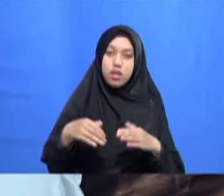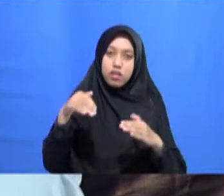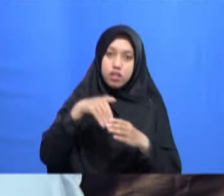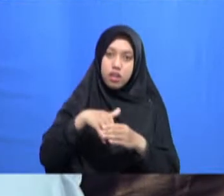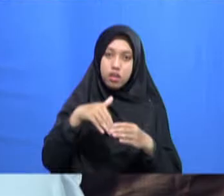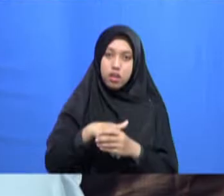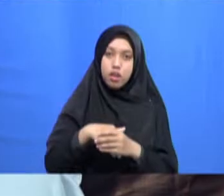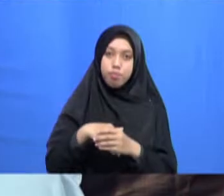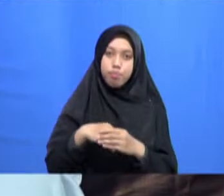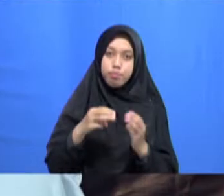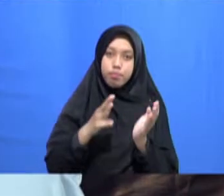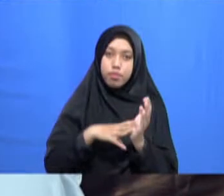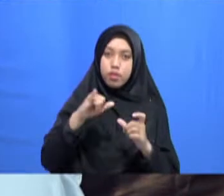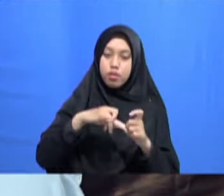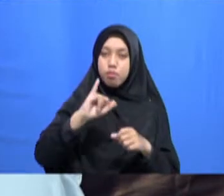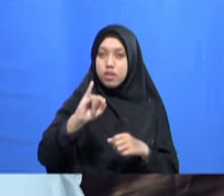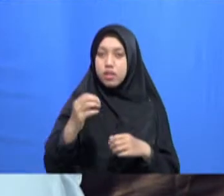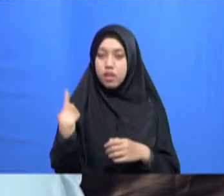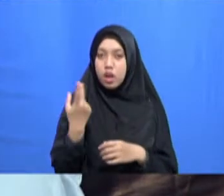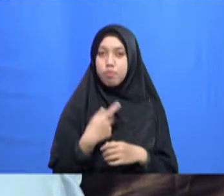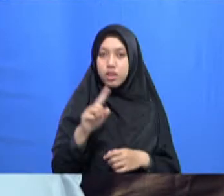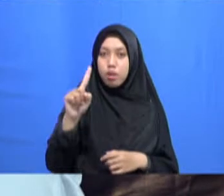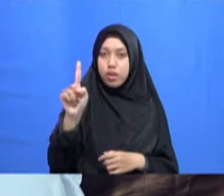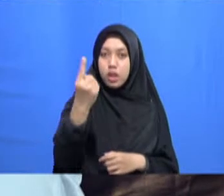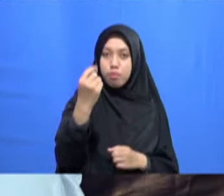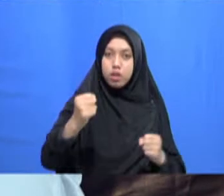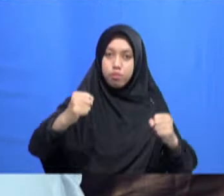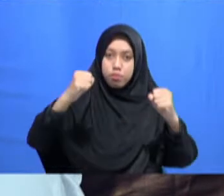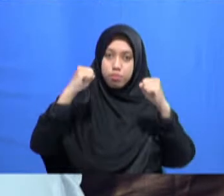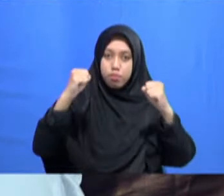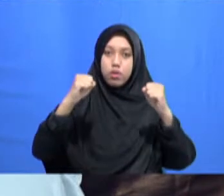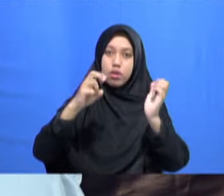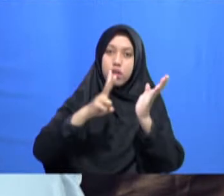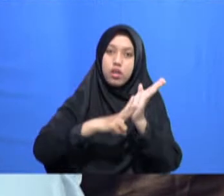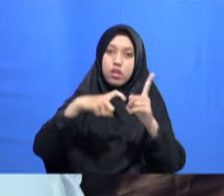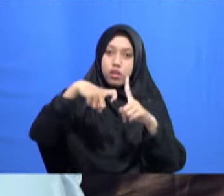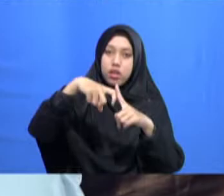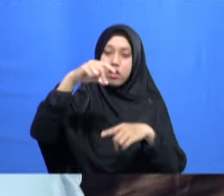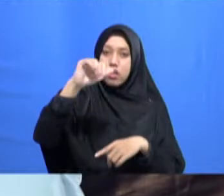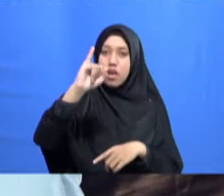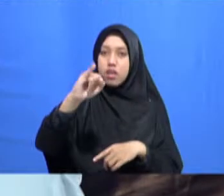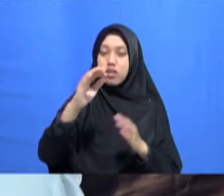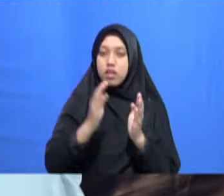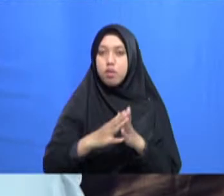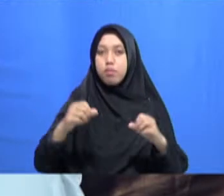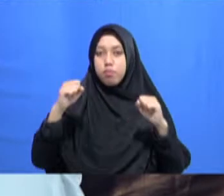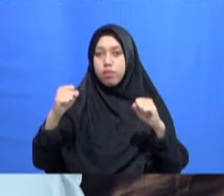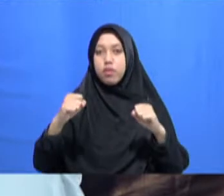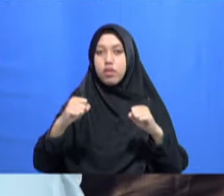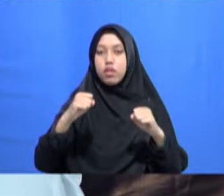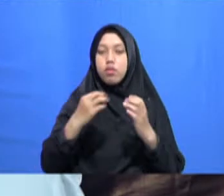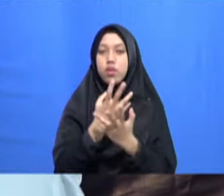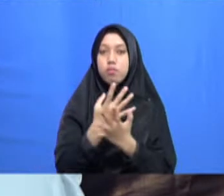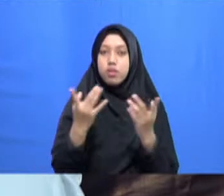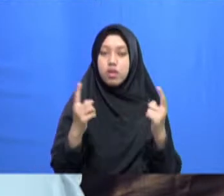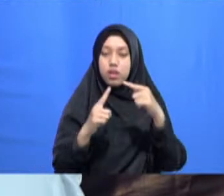misi kami yang pertama, yaitu memperkokoh NKRI dengan memperkuat ketangguhan masyarakat